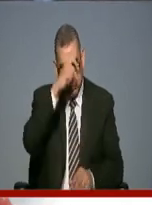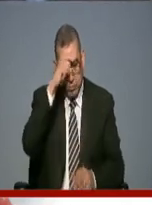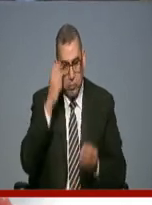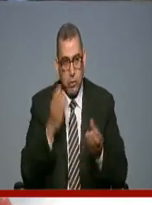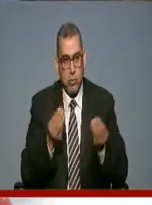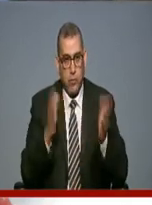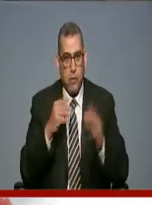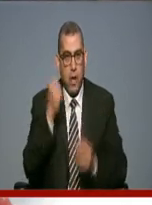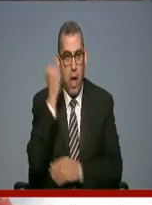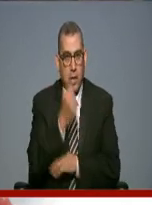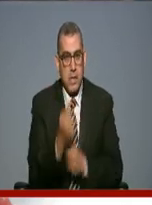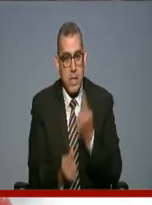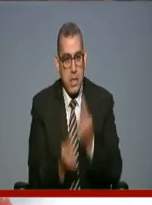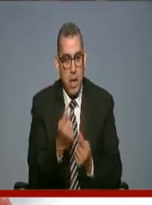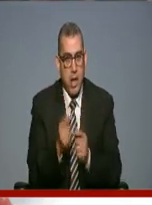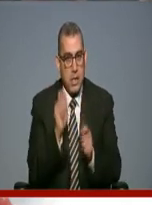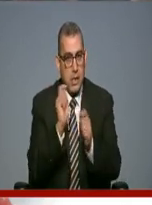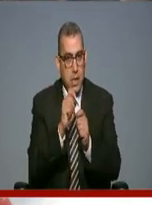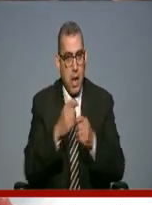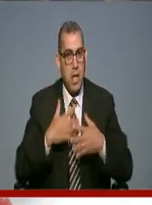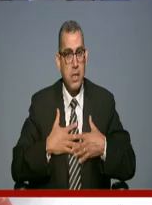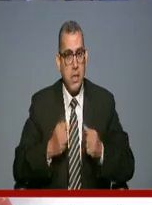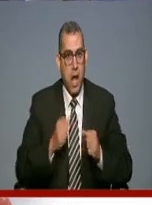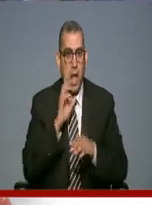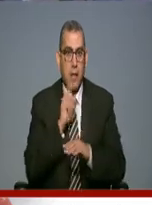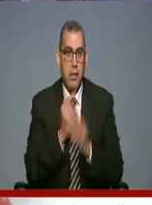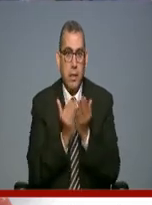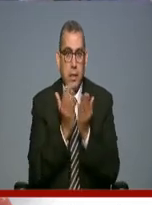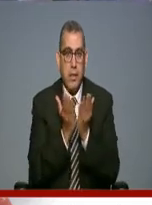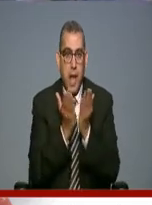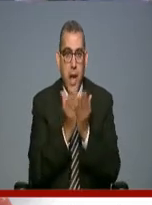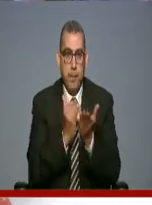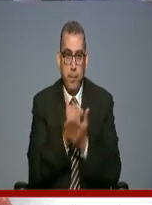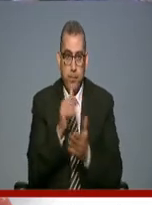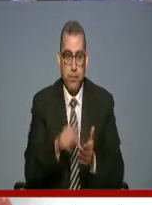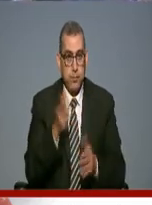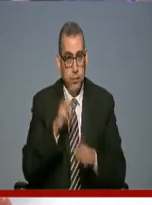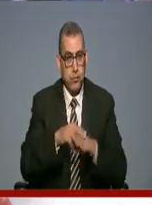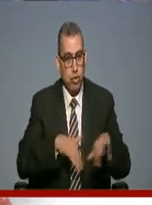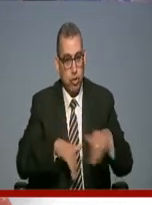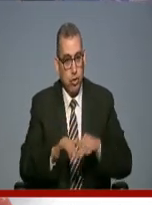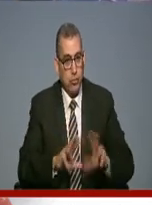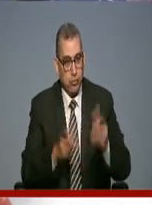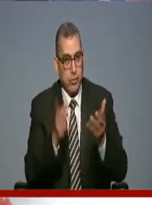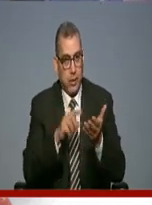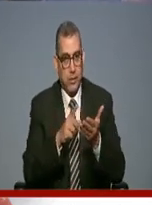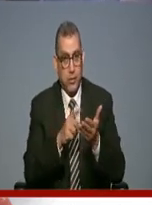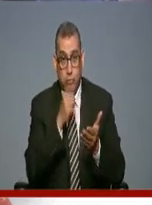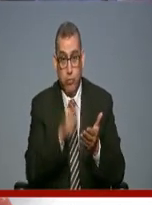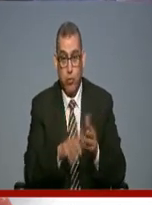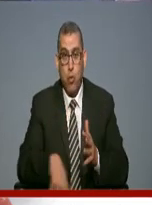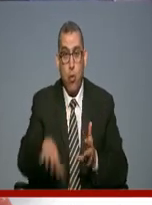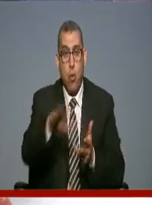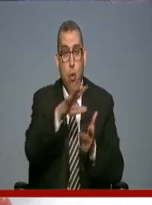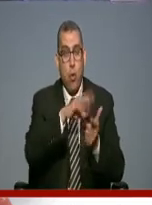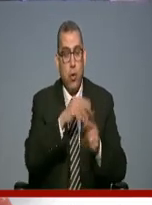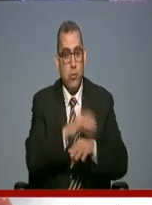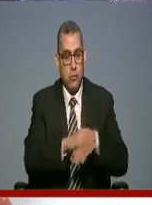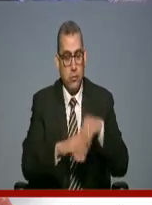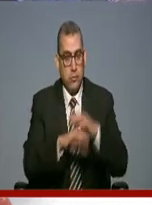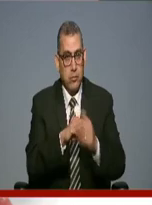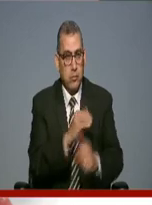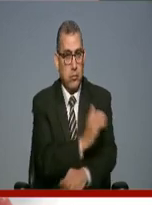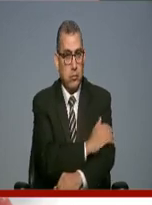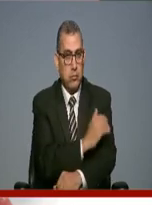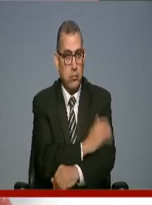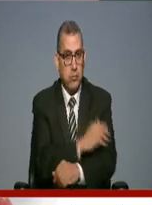الزراعة والصناعة والصحة والتعليم وطبعا البنية التحتية. كل ده كان بإيدين جدعانها